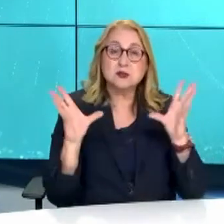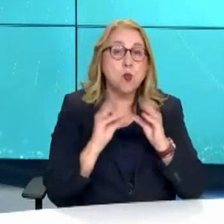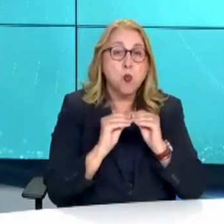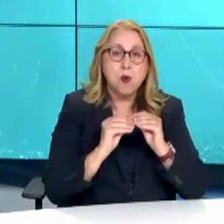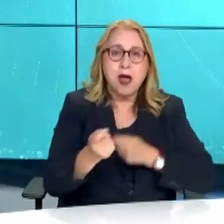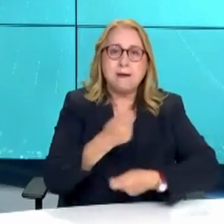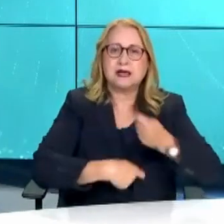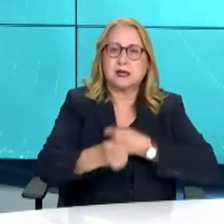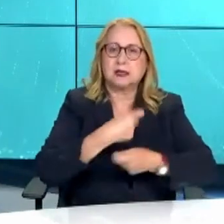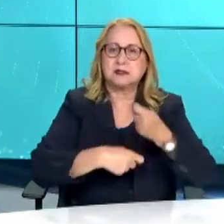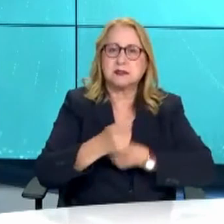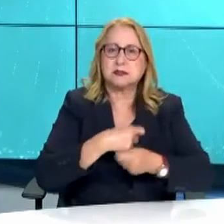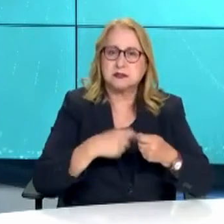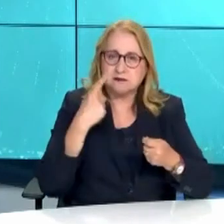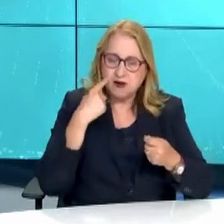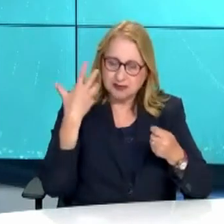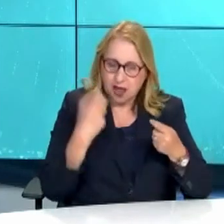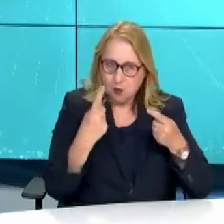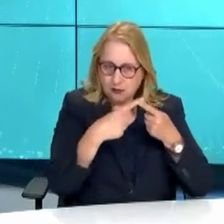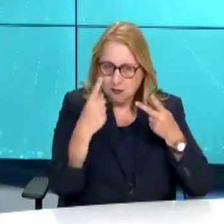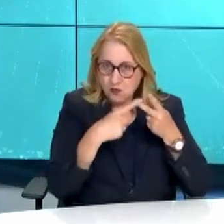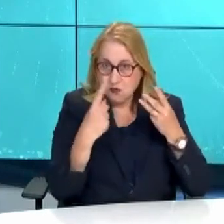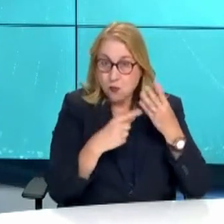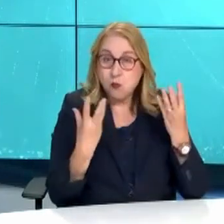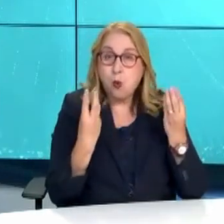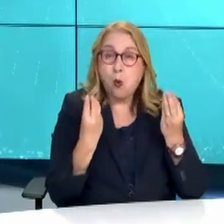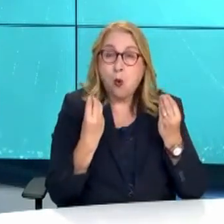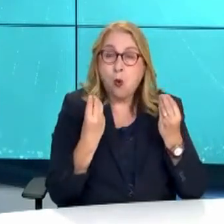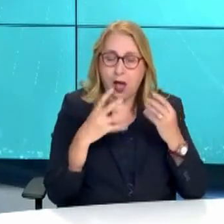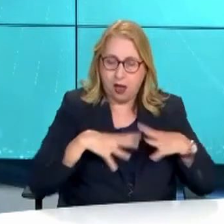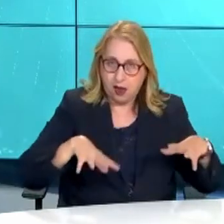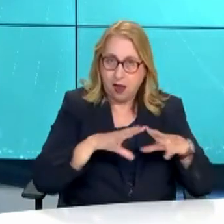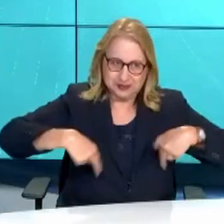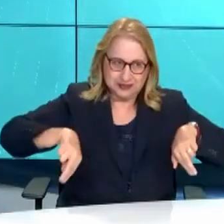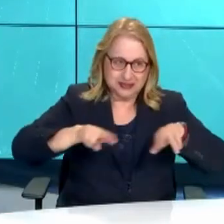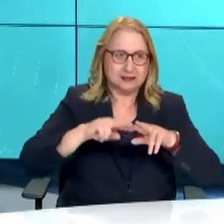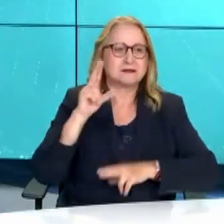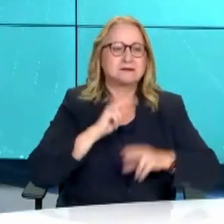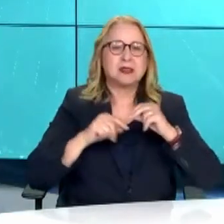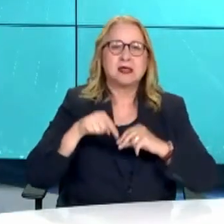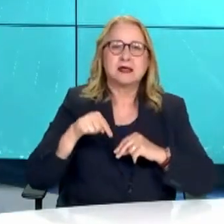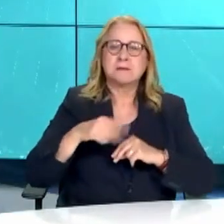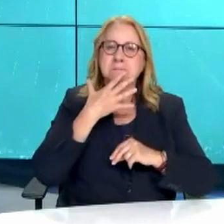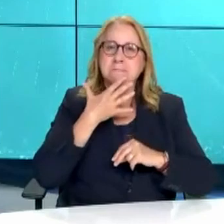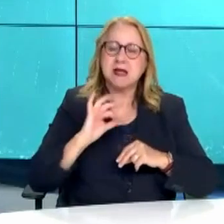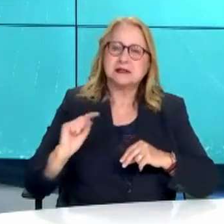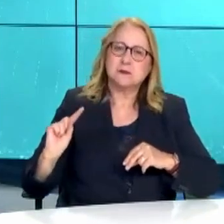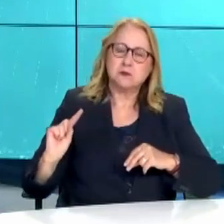ότι όλα αυτά συγκροτούν ένα εξαιρετικά συνεκτικό και πλούσιο κυβερνητική νίκης χωρίς